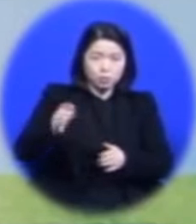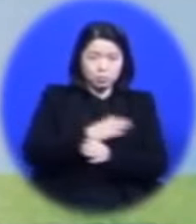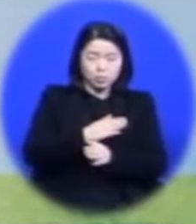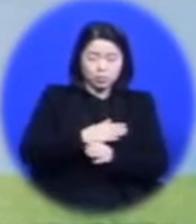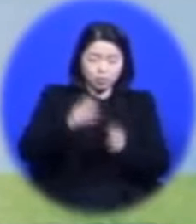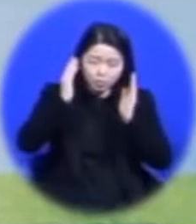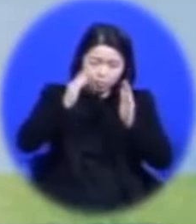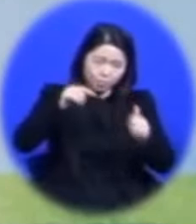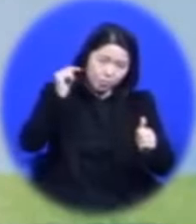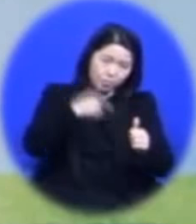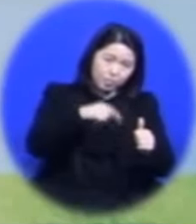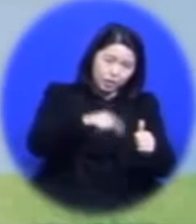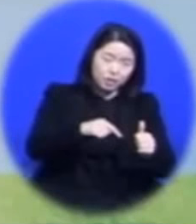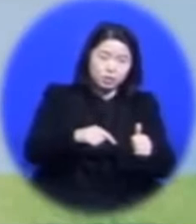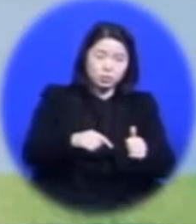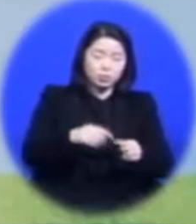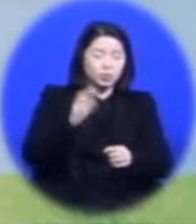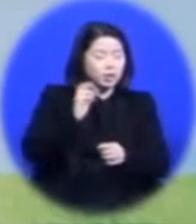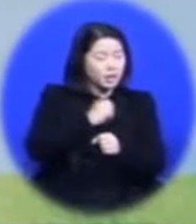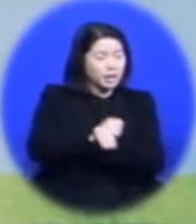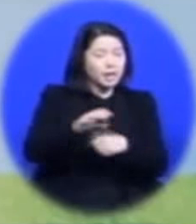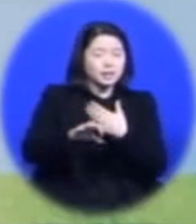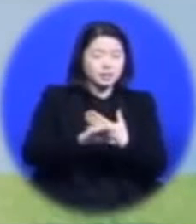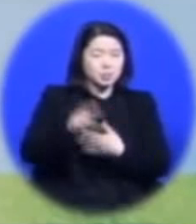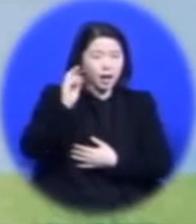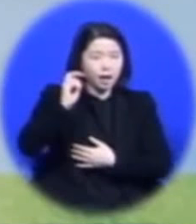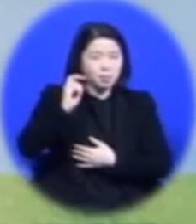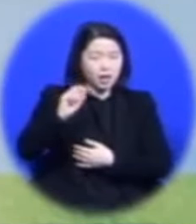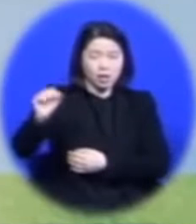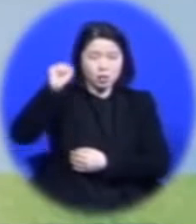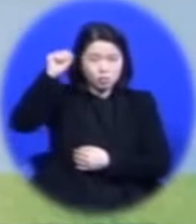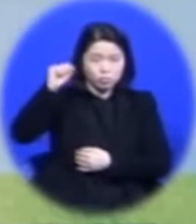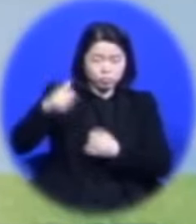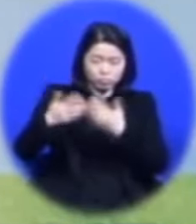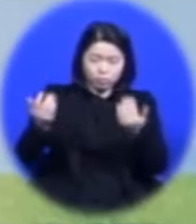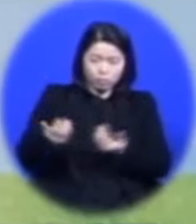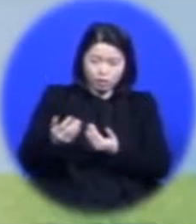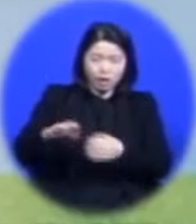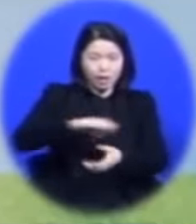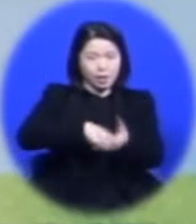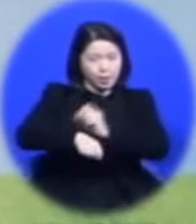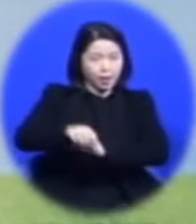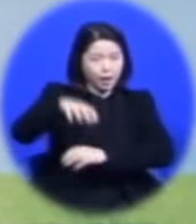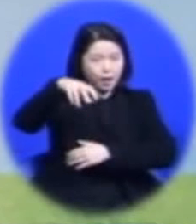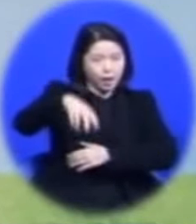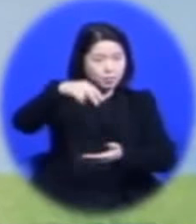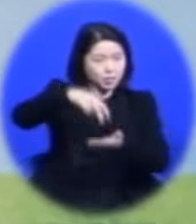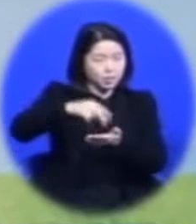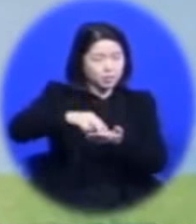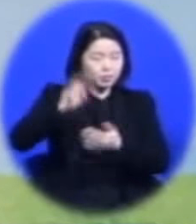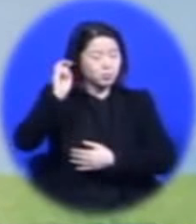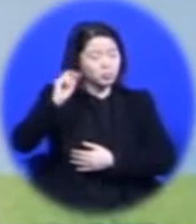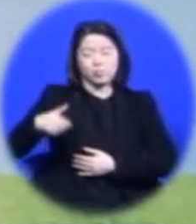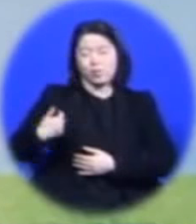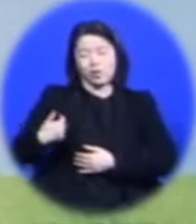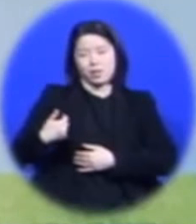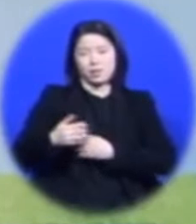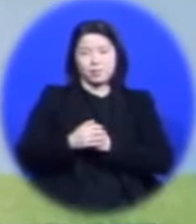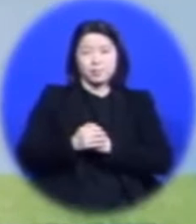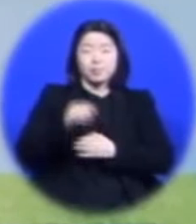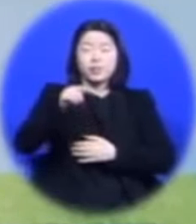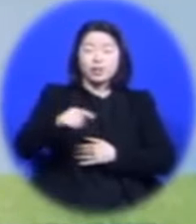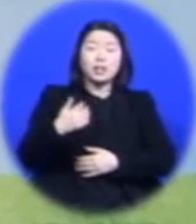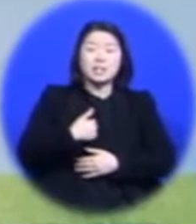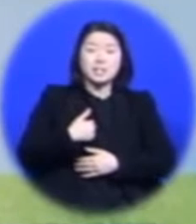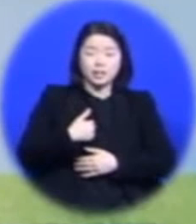학습을 시키고 아마 그랬으면 아마 운동권에 앞장섰던 사람이 됐을지도 몰라요 그게